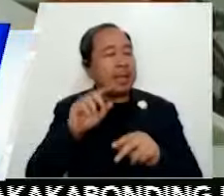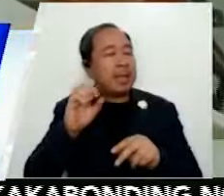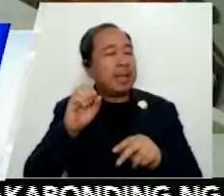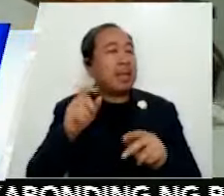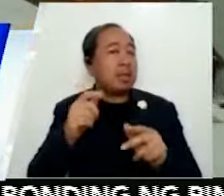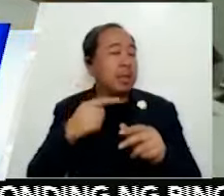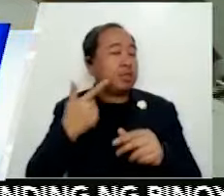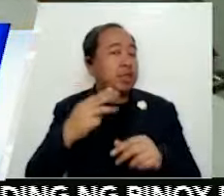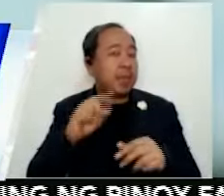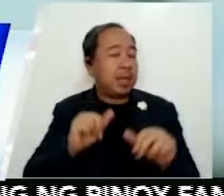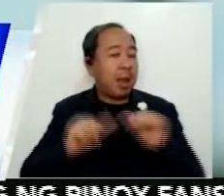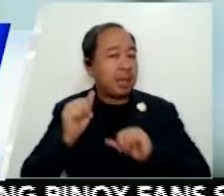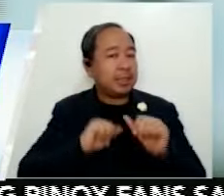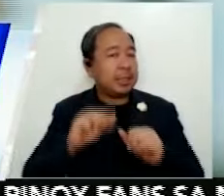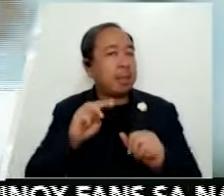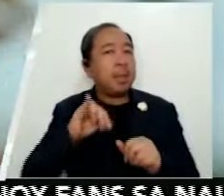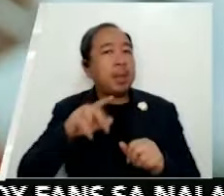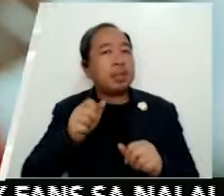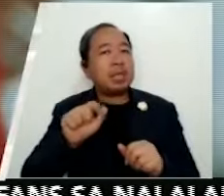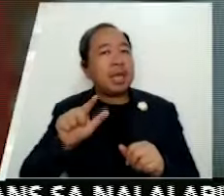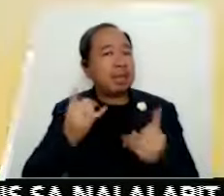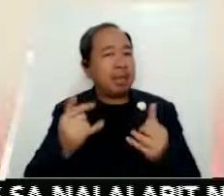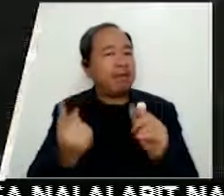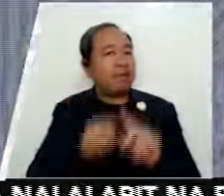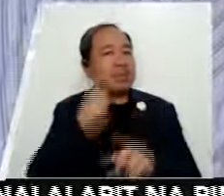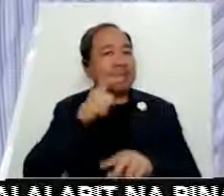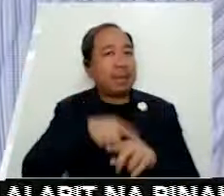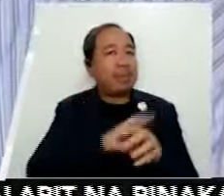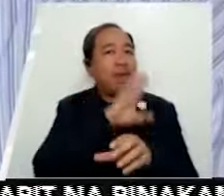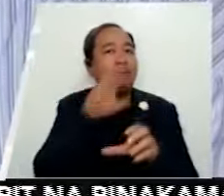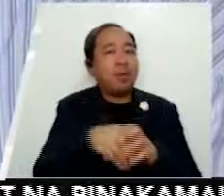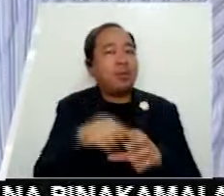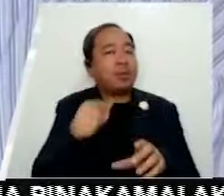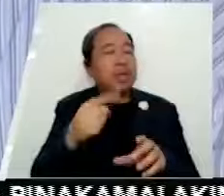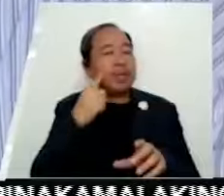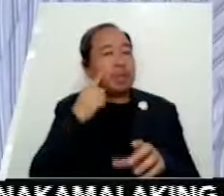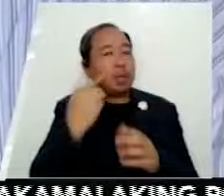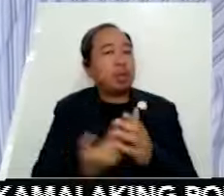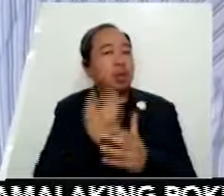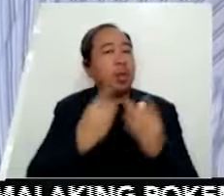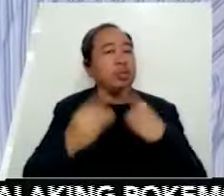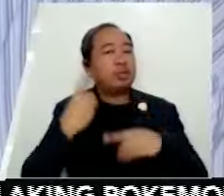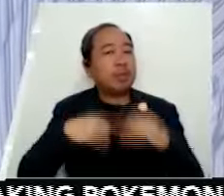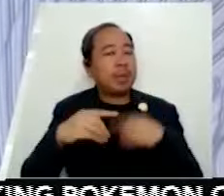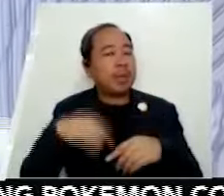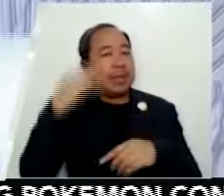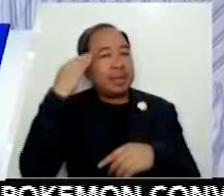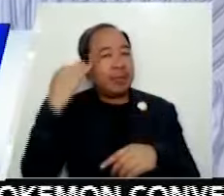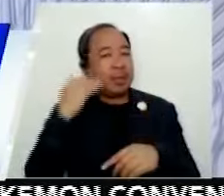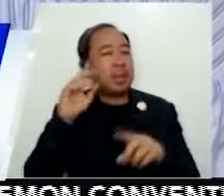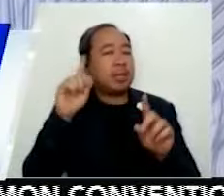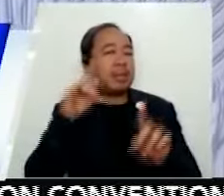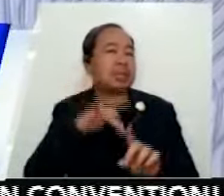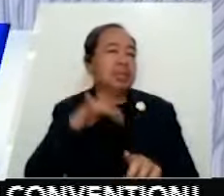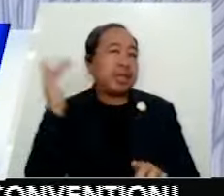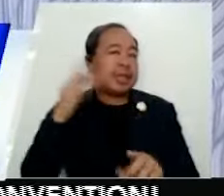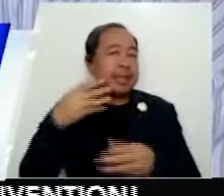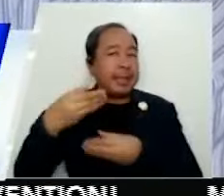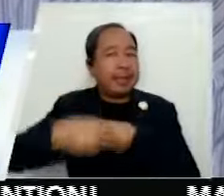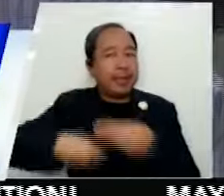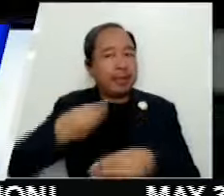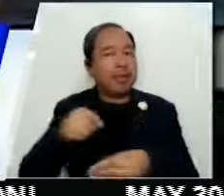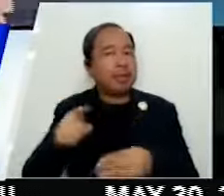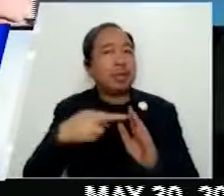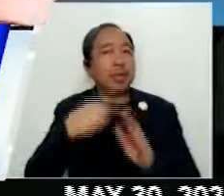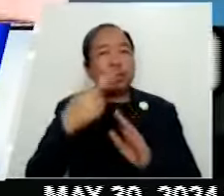Shining Inheritance. Gaganap siya bilang si Yuan, ang role ni South Korean actor Lee Seung-gi sa original Korean series.